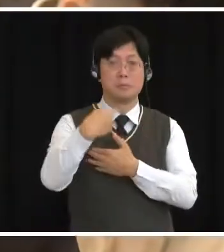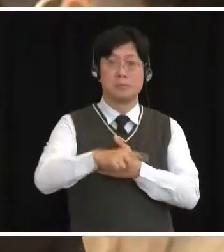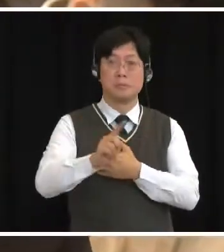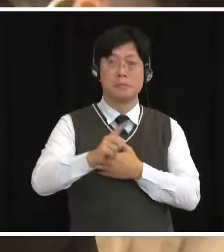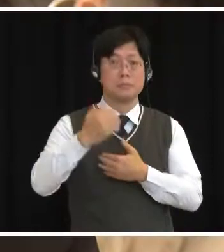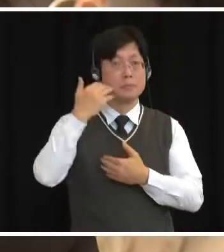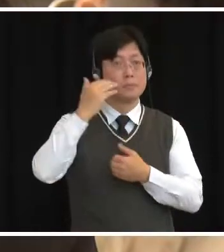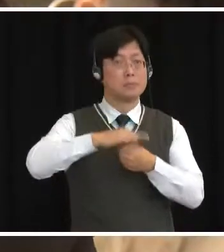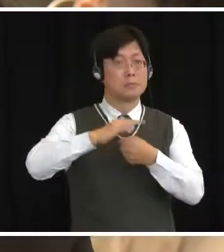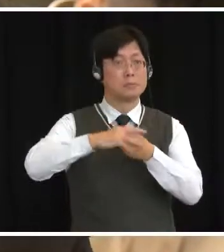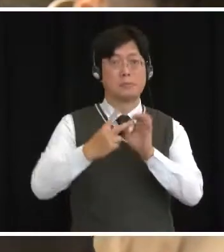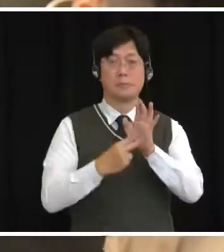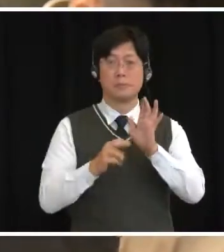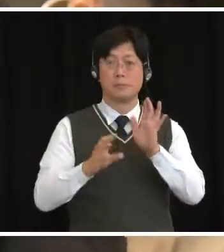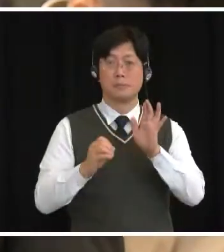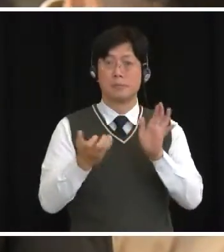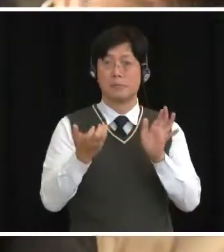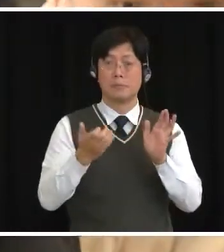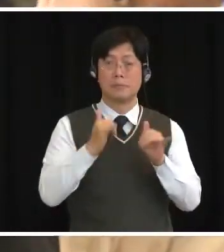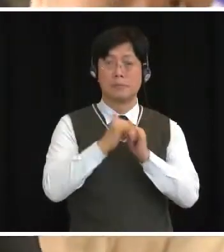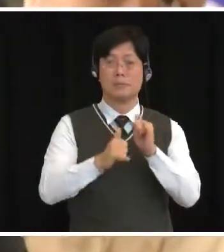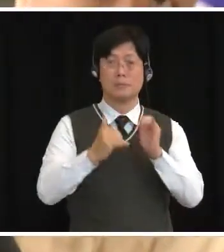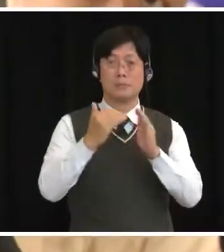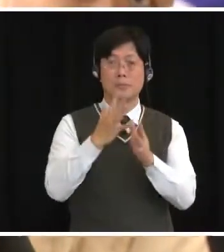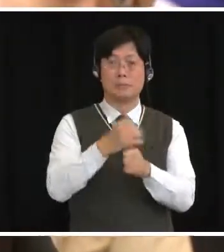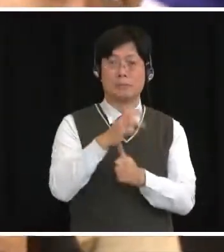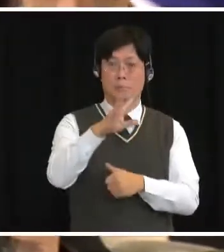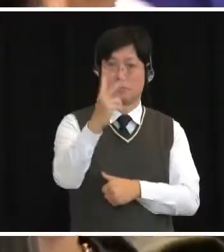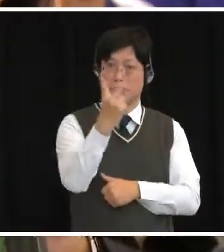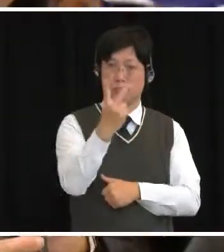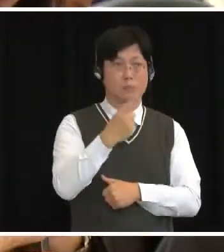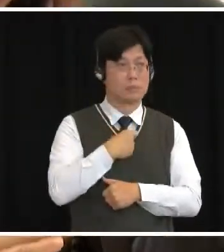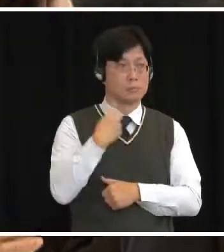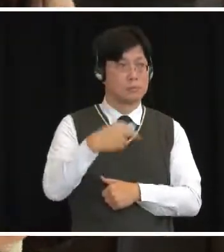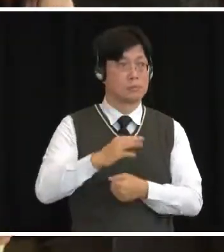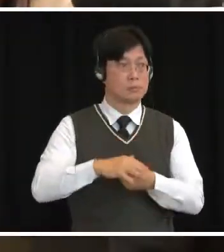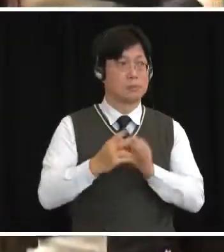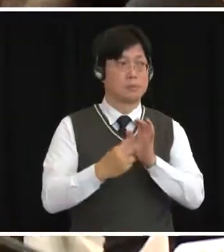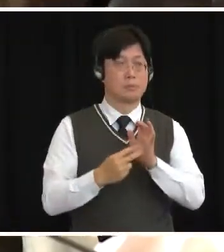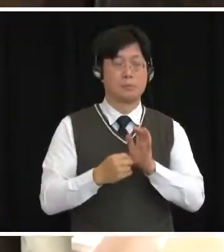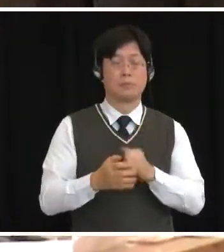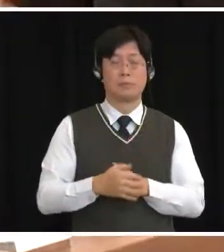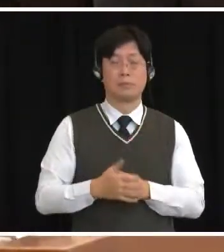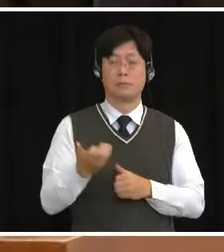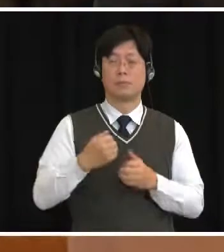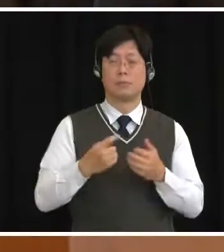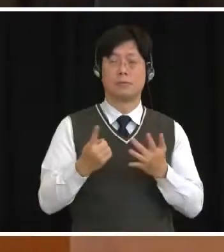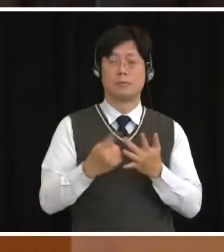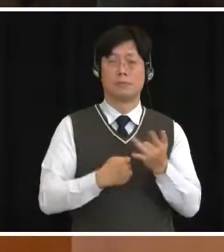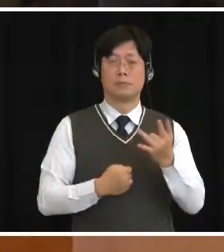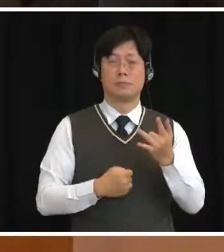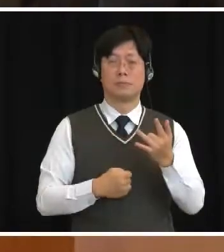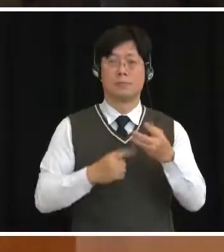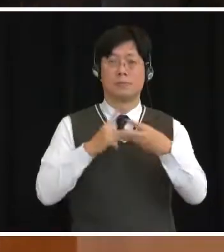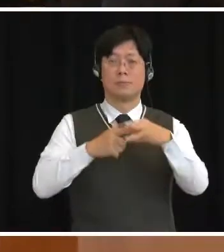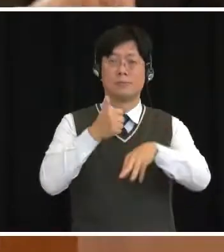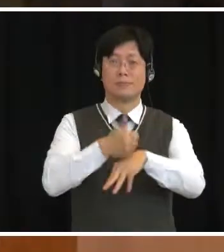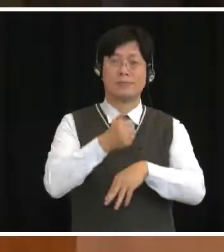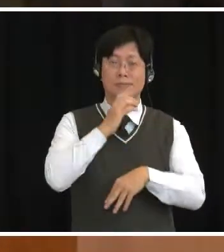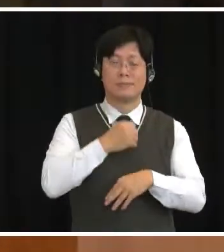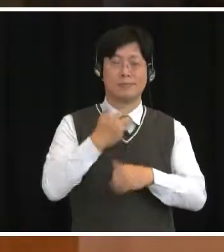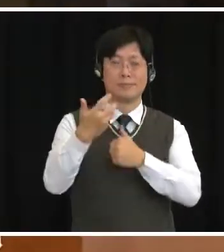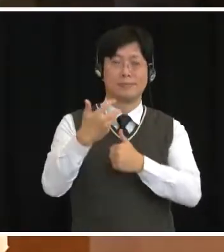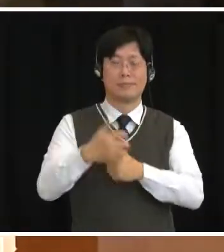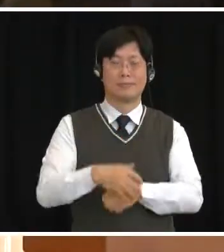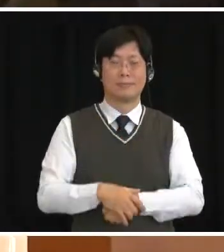单位要来做补充。 Well, I think there are 2 questions for social